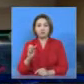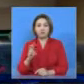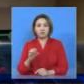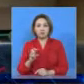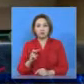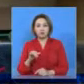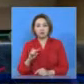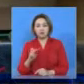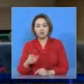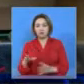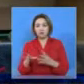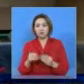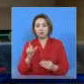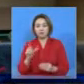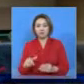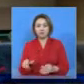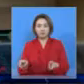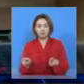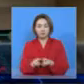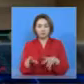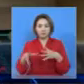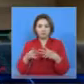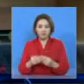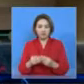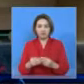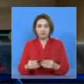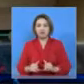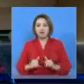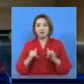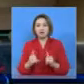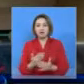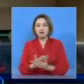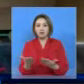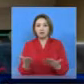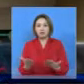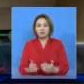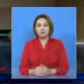осы кісілермен бірге арнайы тағы да жаңа айтылып отырып жоспарға тиісті